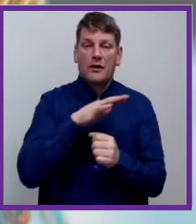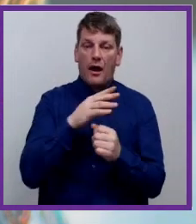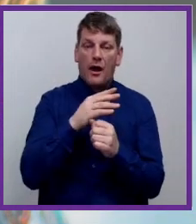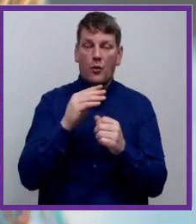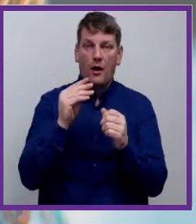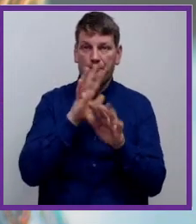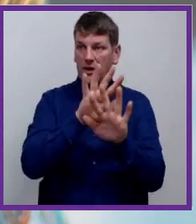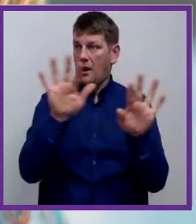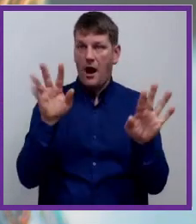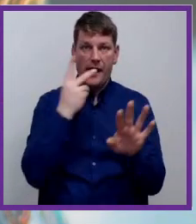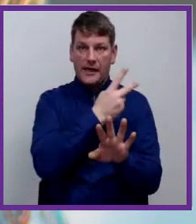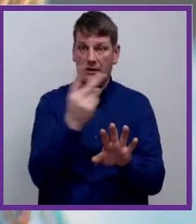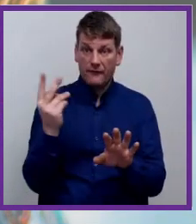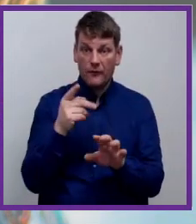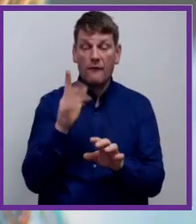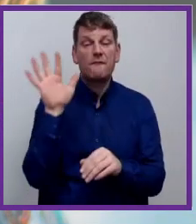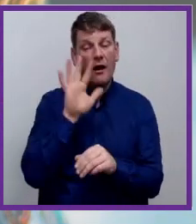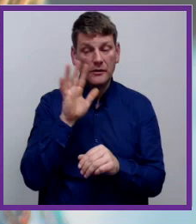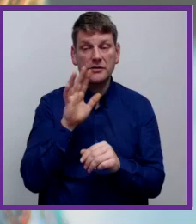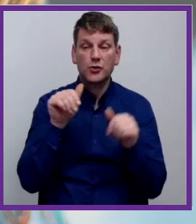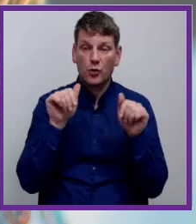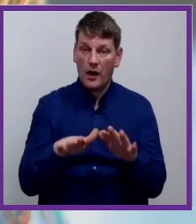šajā gadījumā valsts nolēma ierobežot